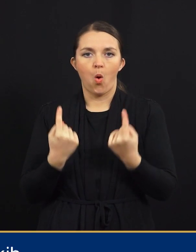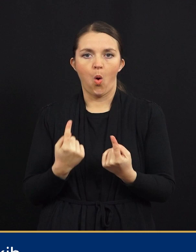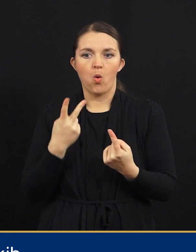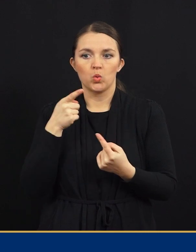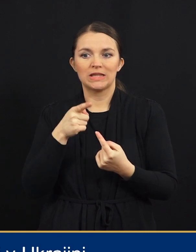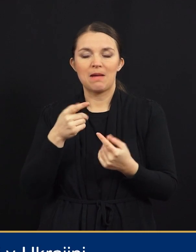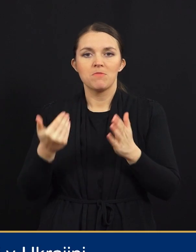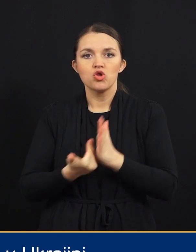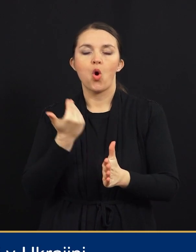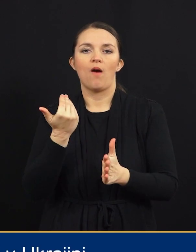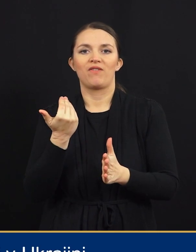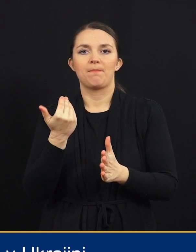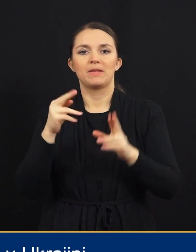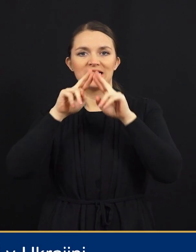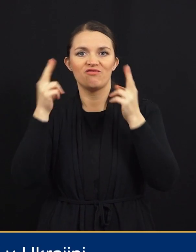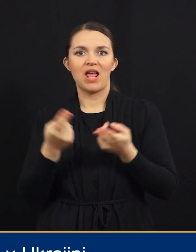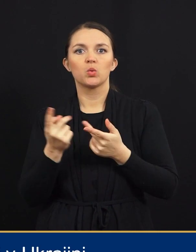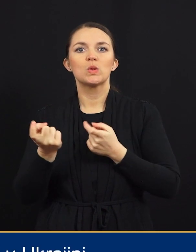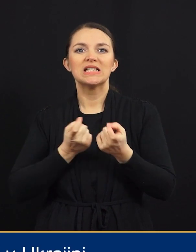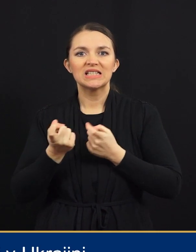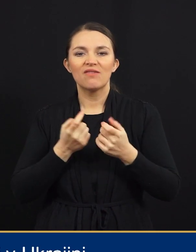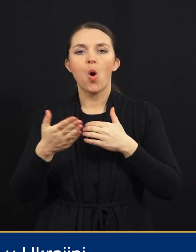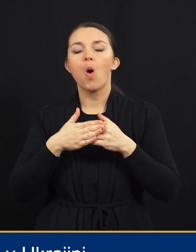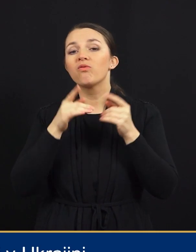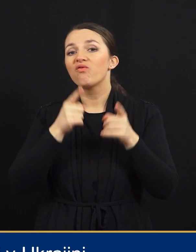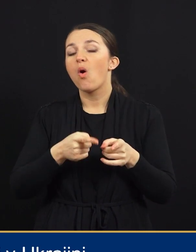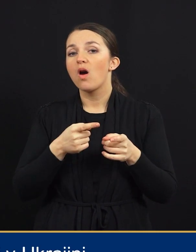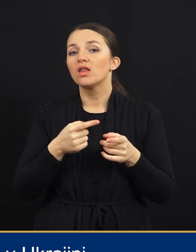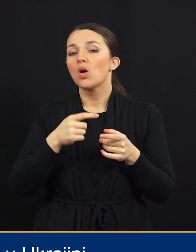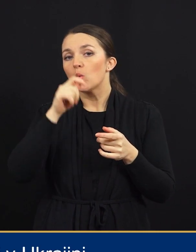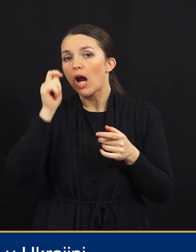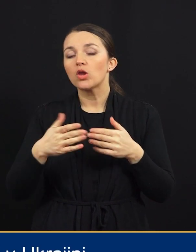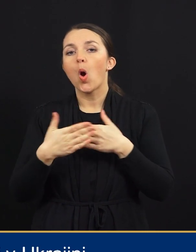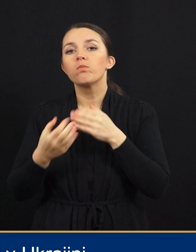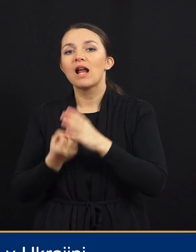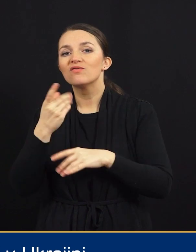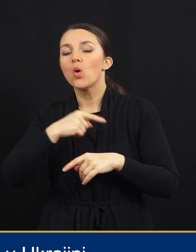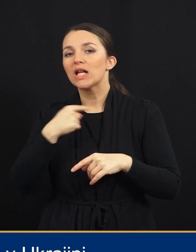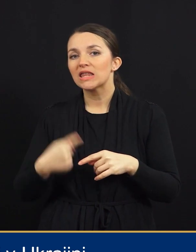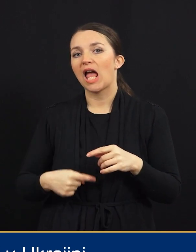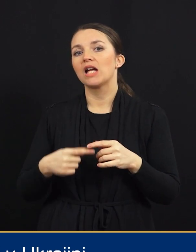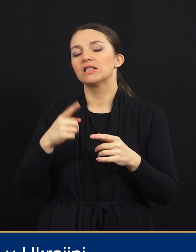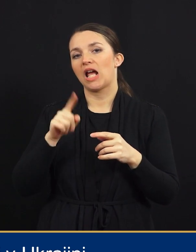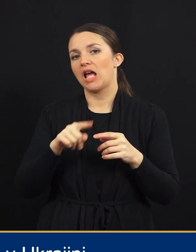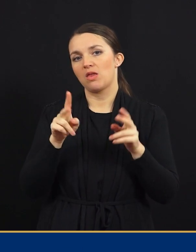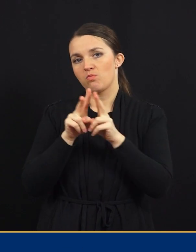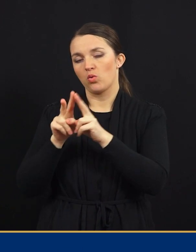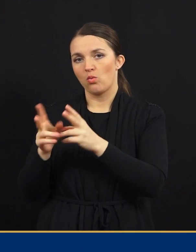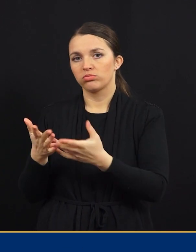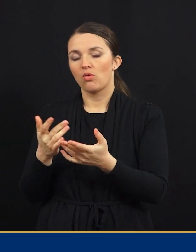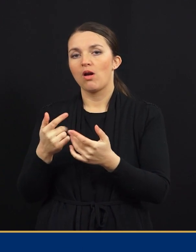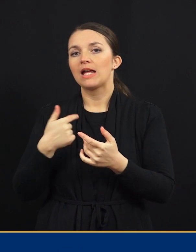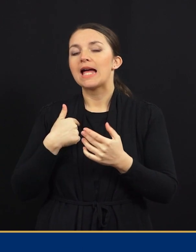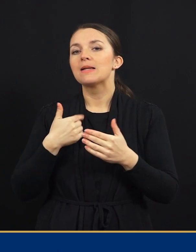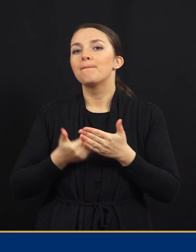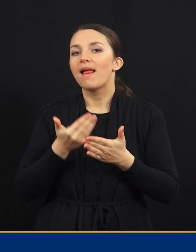pozicioniramo v tem novem svetu izzivov, ob vojni v Ukrajini, ob razvoju Kitajske in podobno. Tako